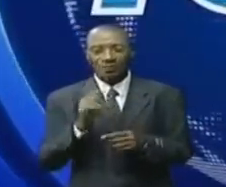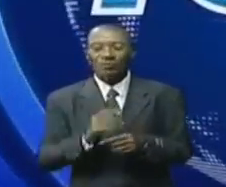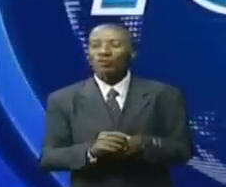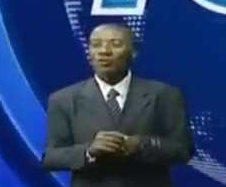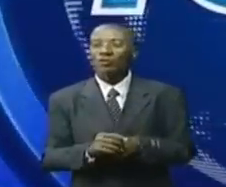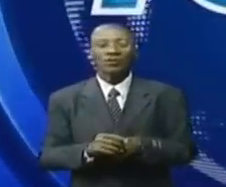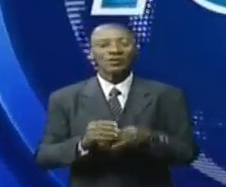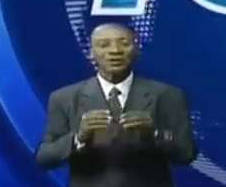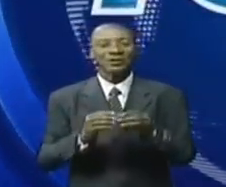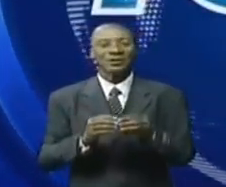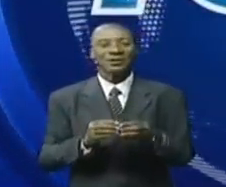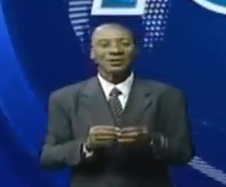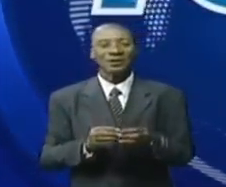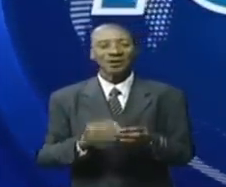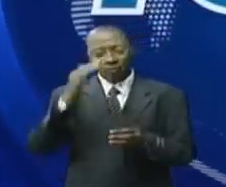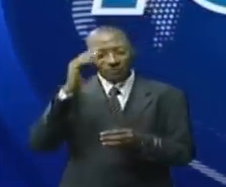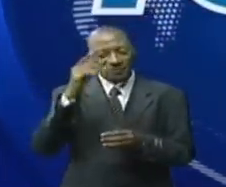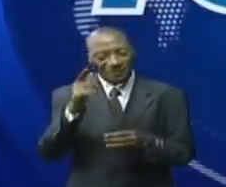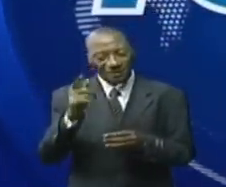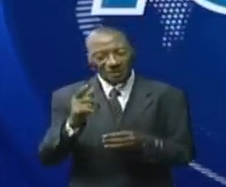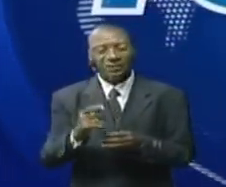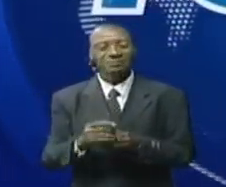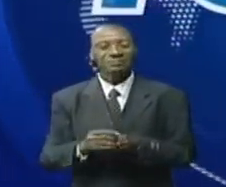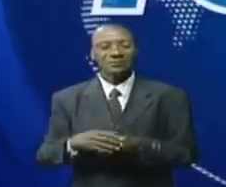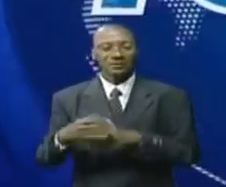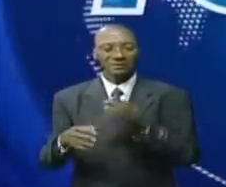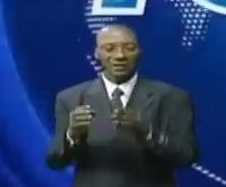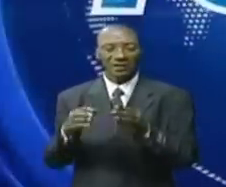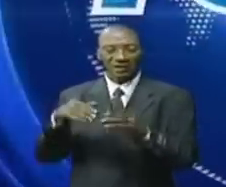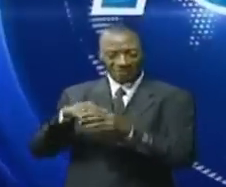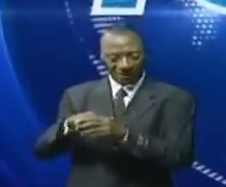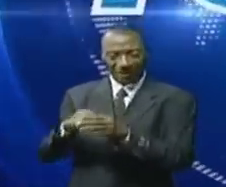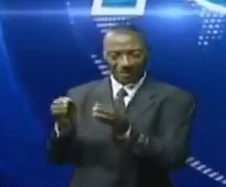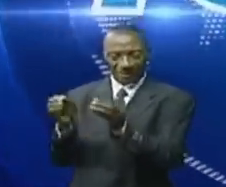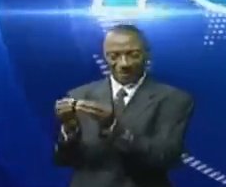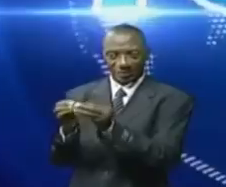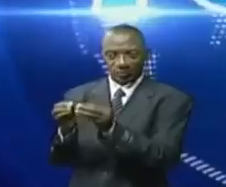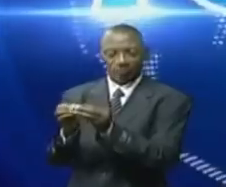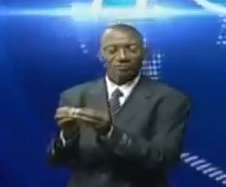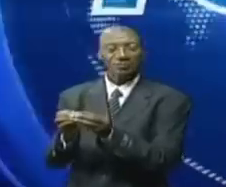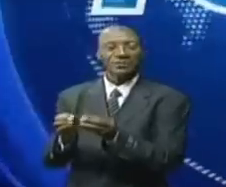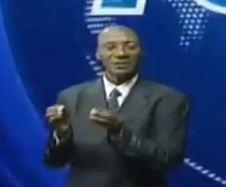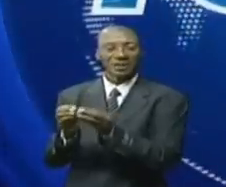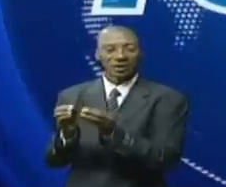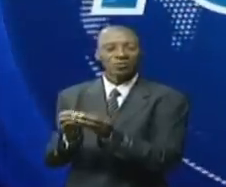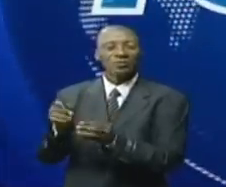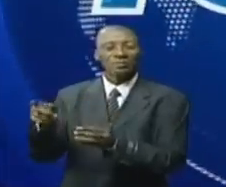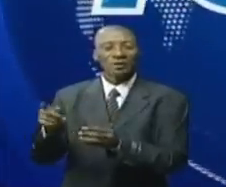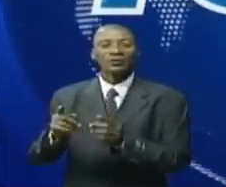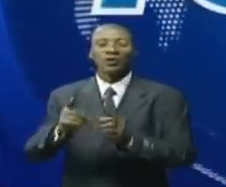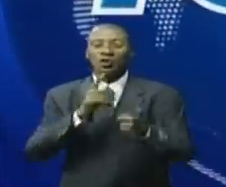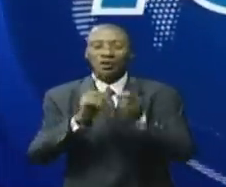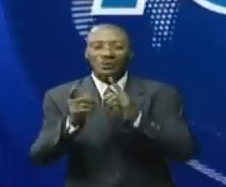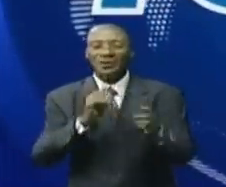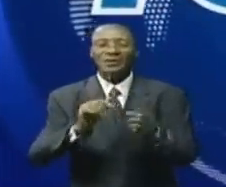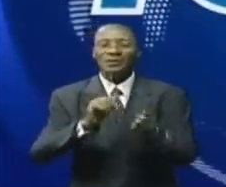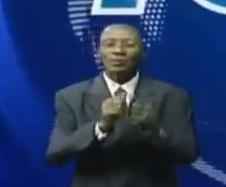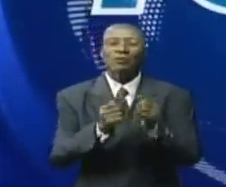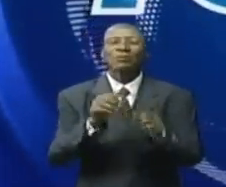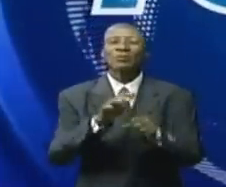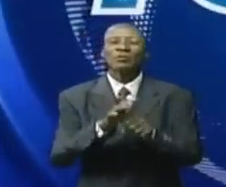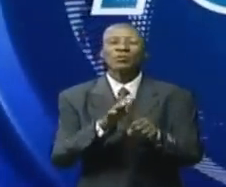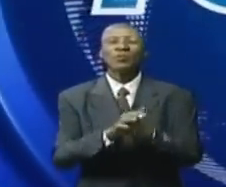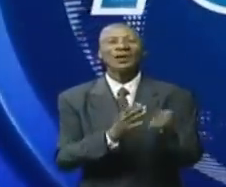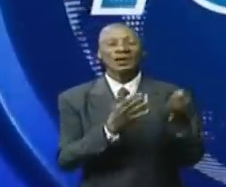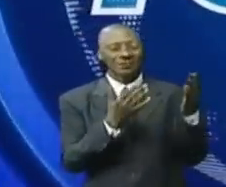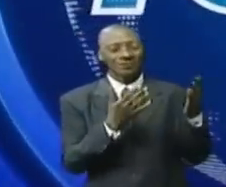provinces qui composent la République démocratique du Congo, dont l'âge varie de 20 à 40 ans moyenne. Le reportage que vous allez suivre, commenté par